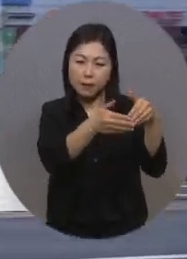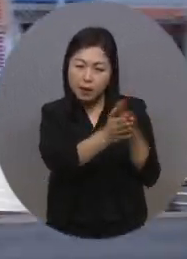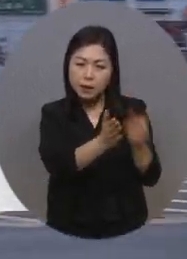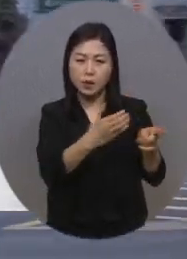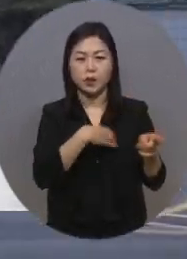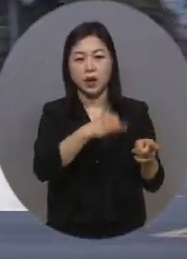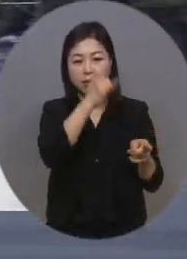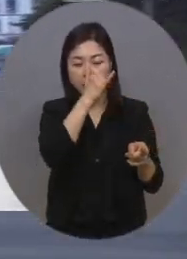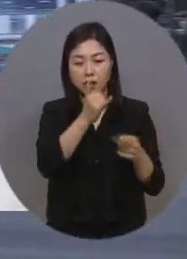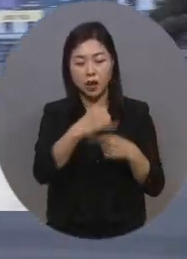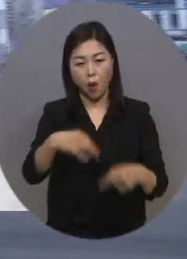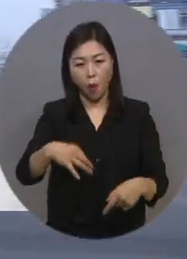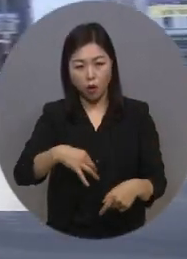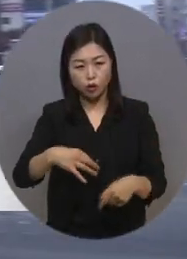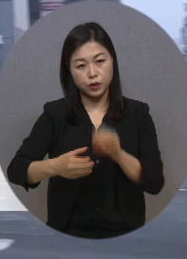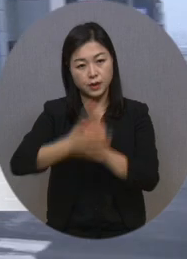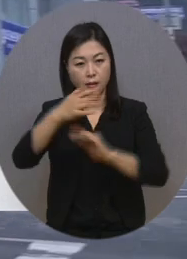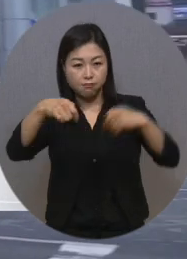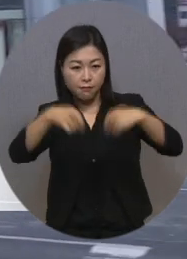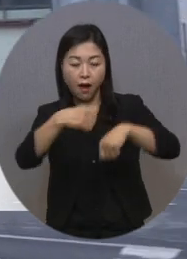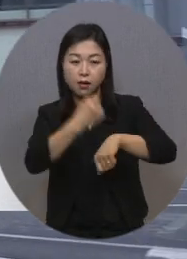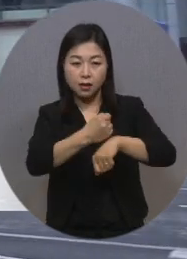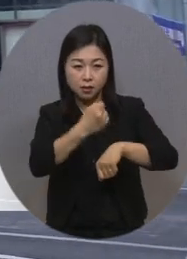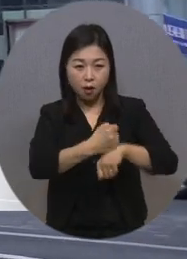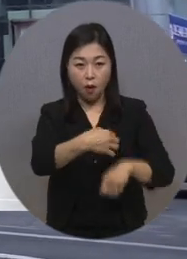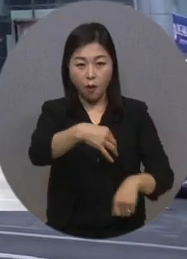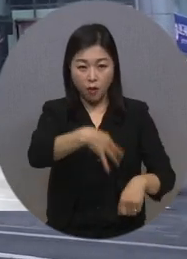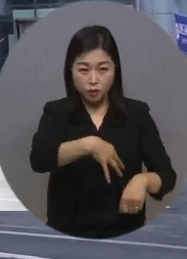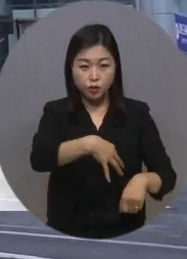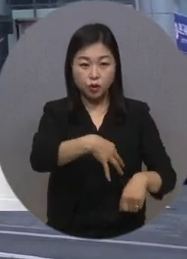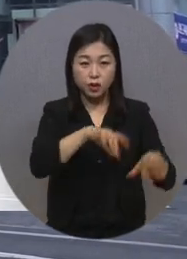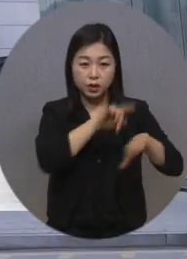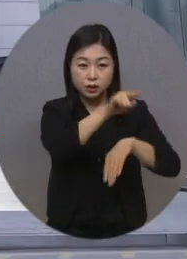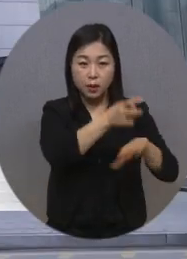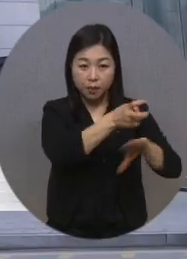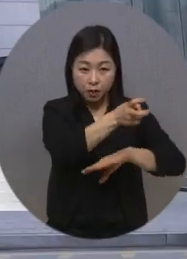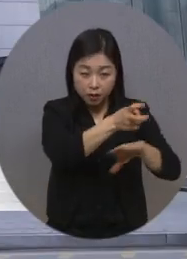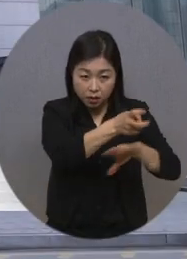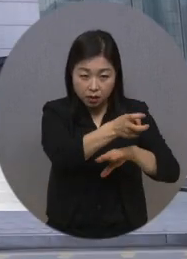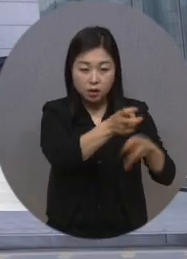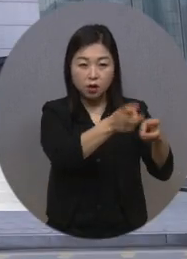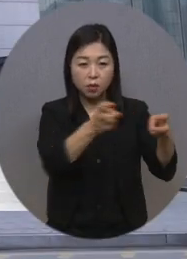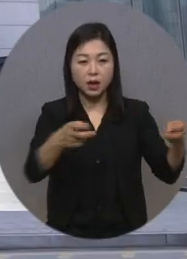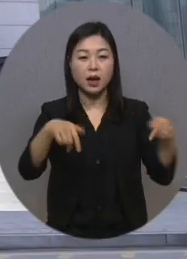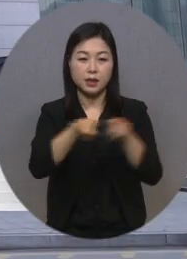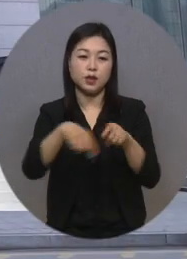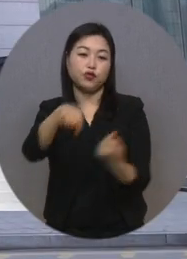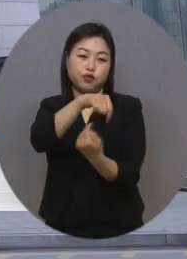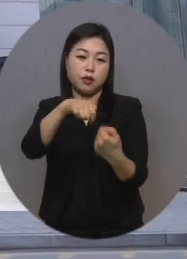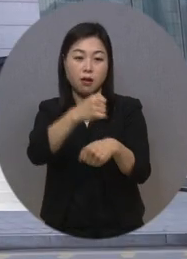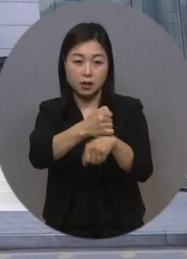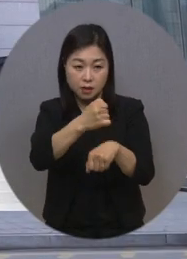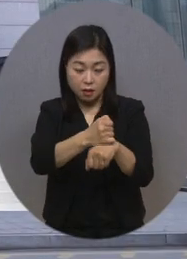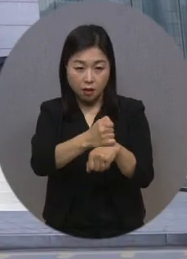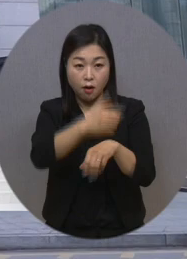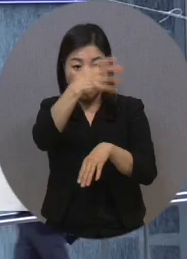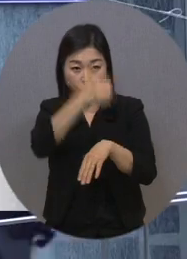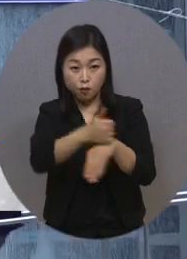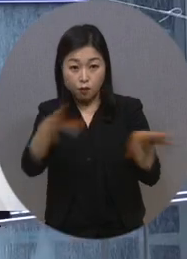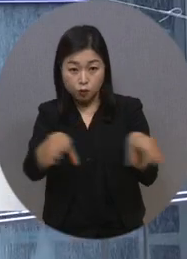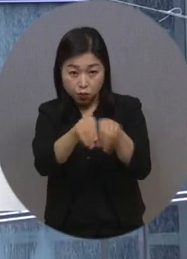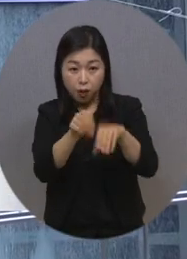원주시의 중재로 원주 시외버스터미널과 공동 운영하기로 합의해 원주 종합버스터미널로 운영하게